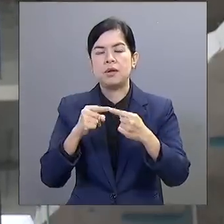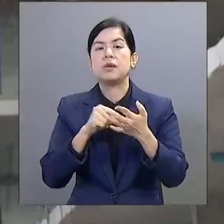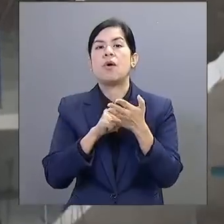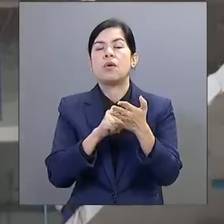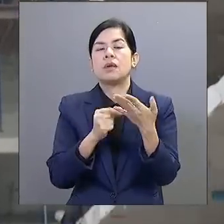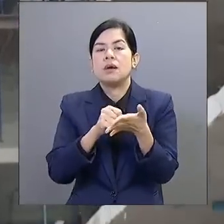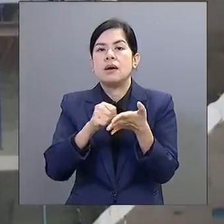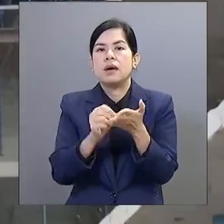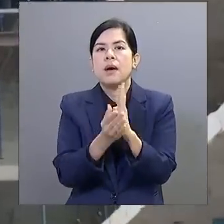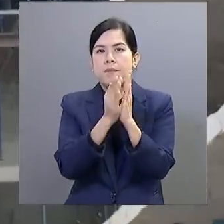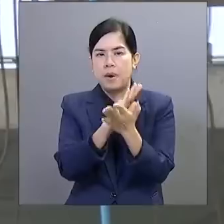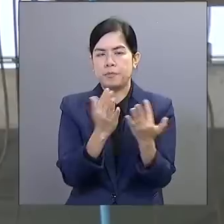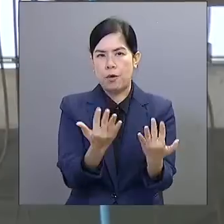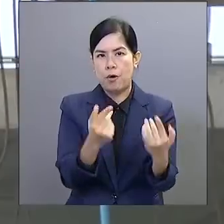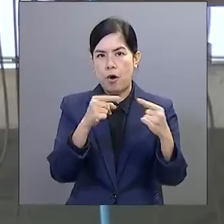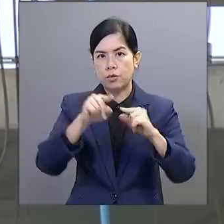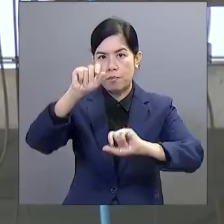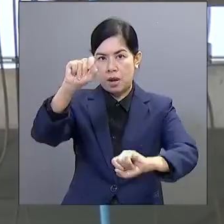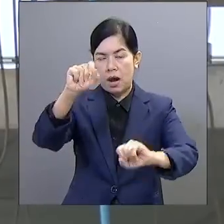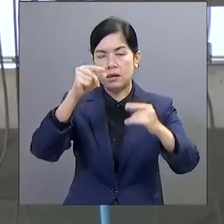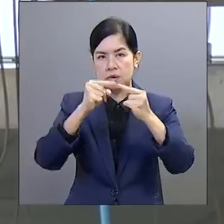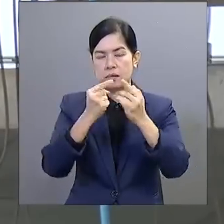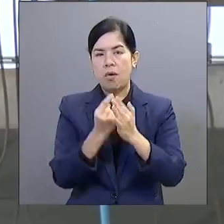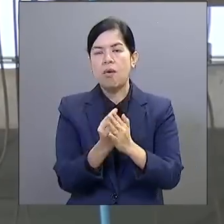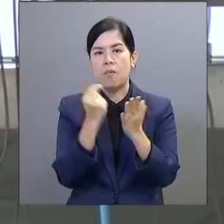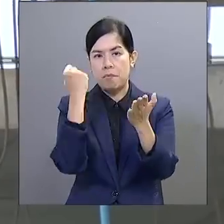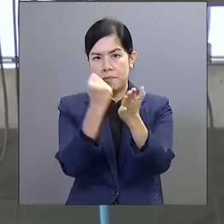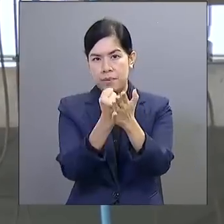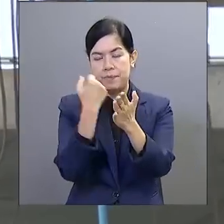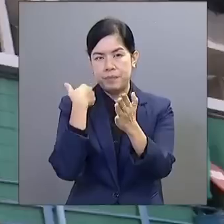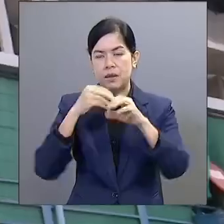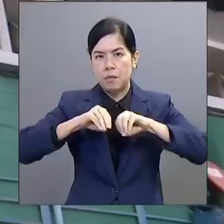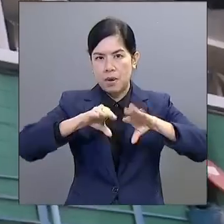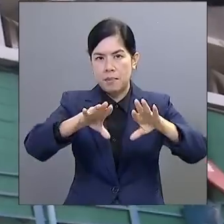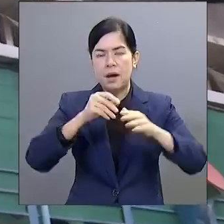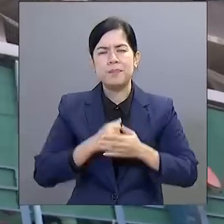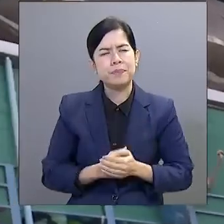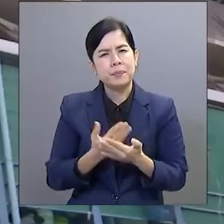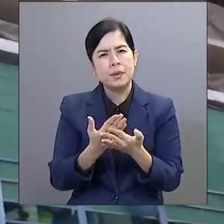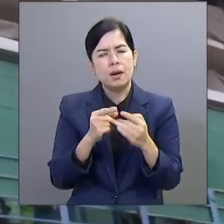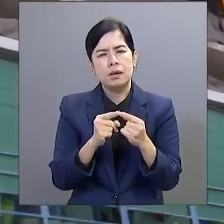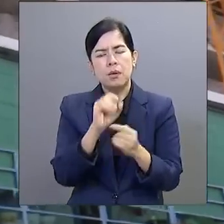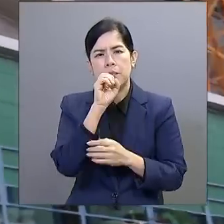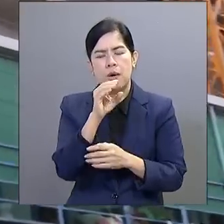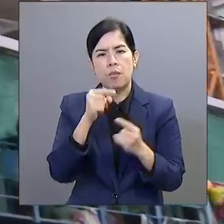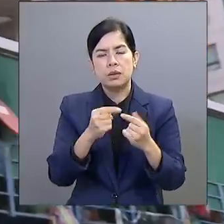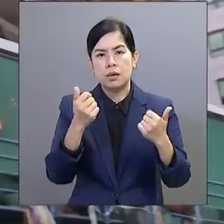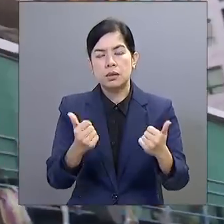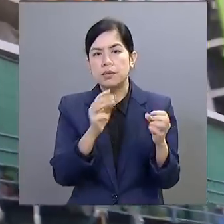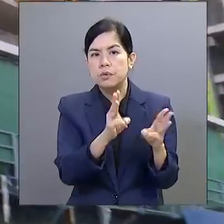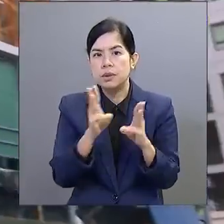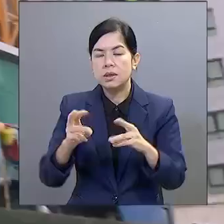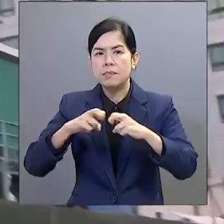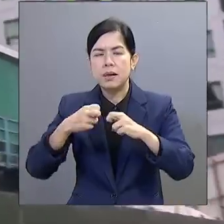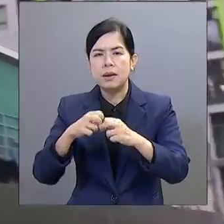ราชกิจจานุเบกษานะคะสิ่งที่อาจารย์ณรงค์กังวลก็คือแล้วจะอุดช่องว่างมาตรการได้อย่างไรโดยเฉพาะข้อครห